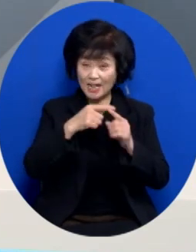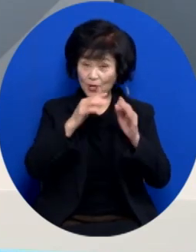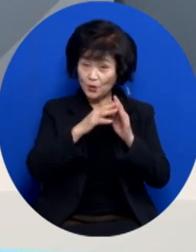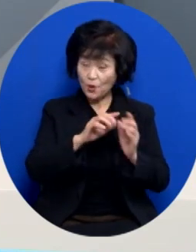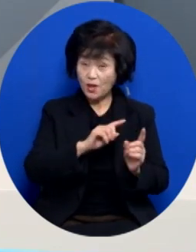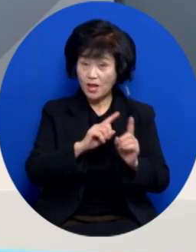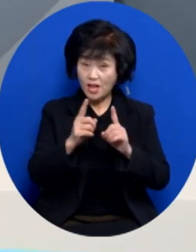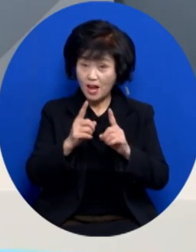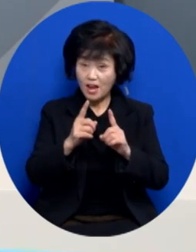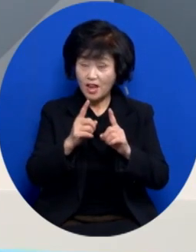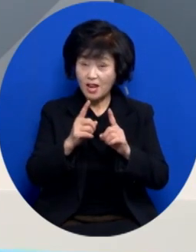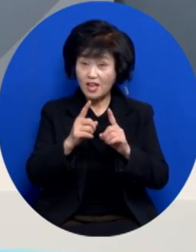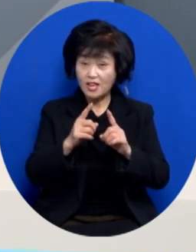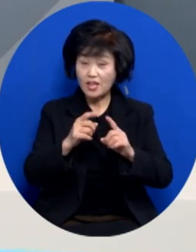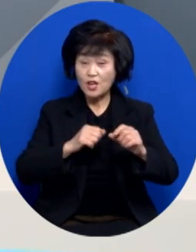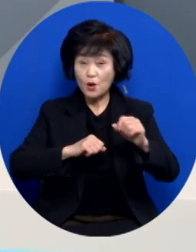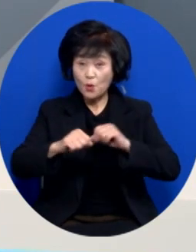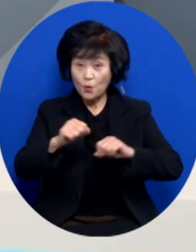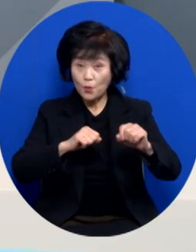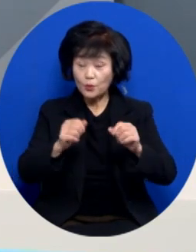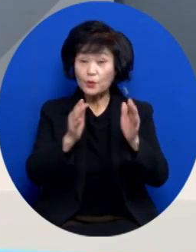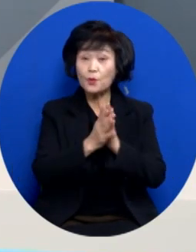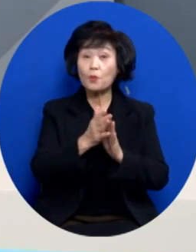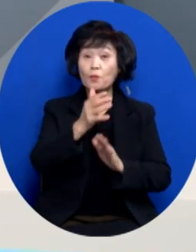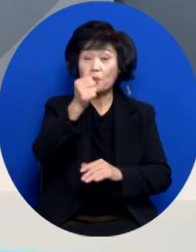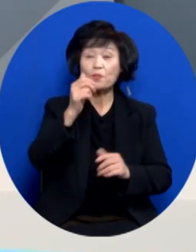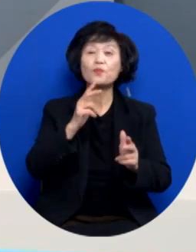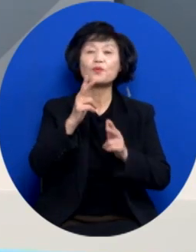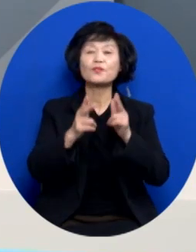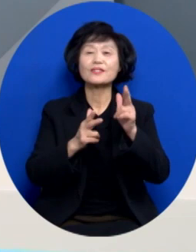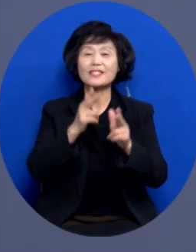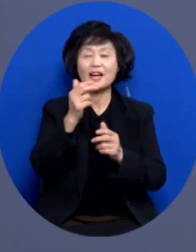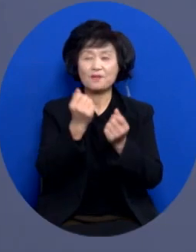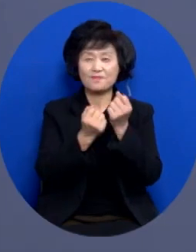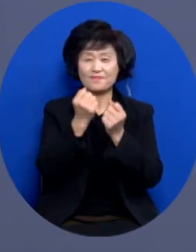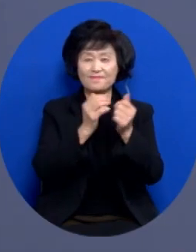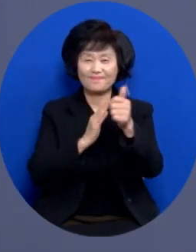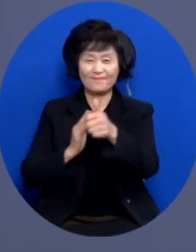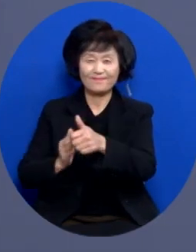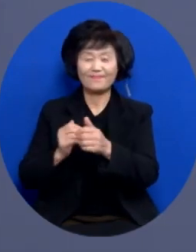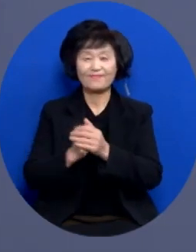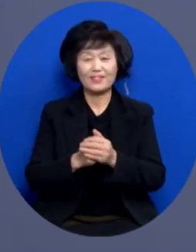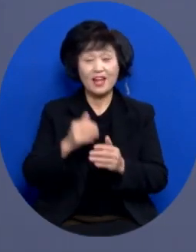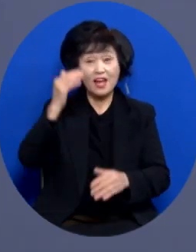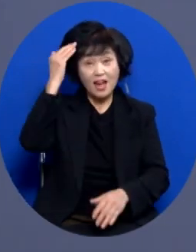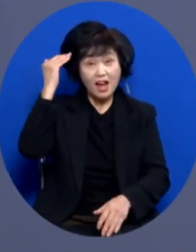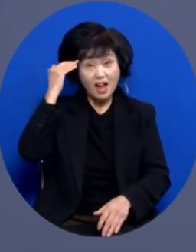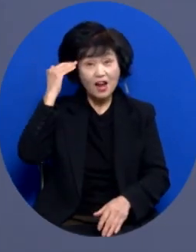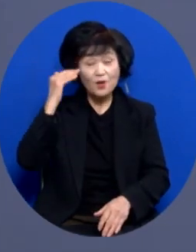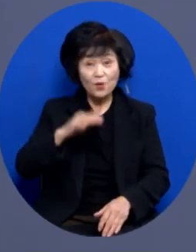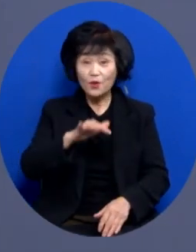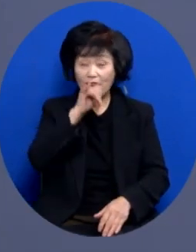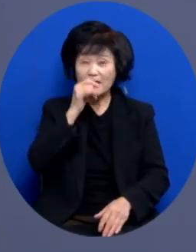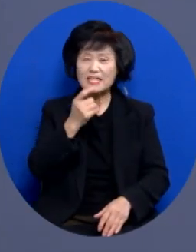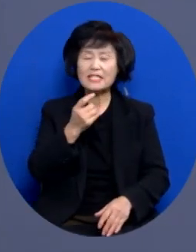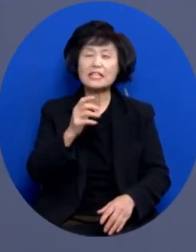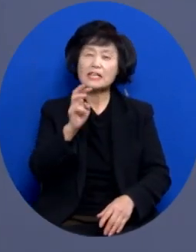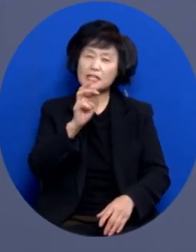살리기 운동본부의 사역 소개 부탁드립니다. 예, 한국의 작은 교회들이 30명 이하의 작은